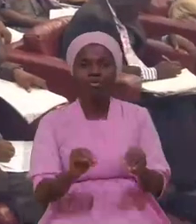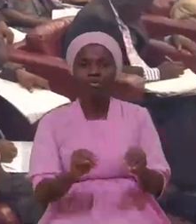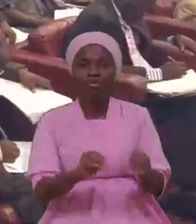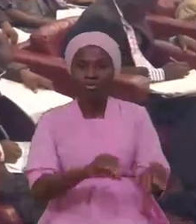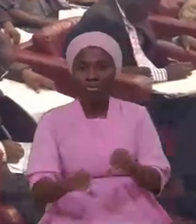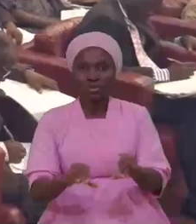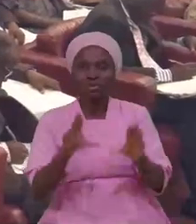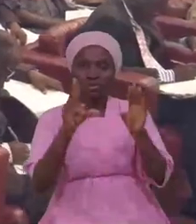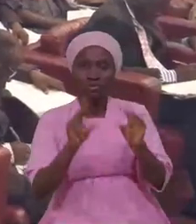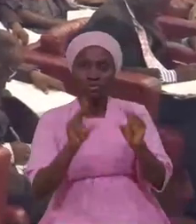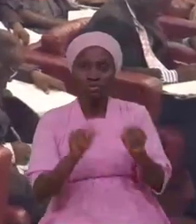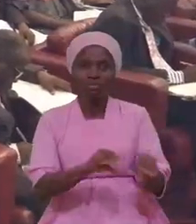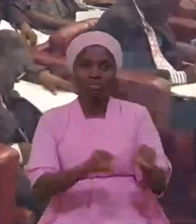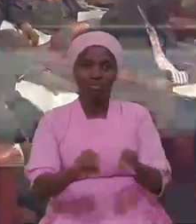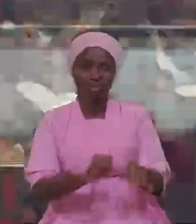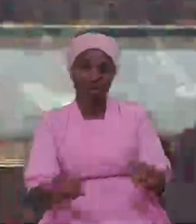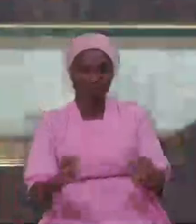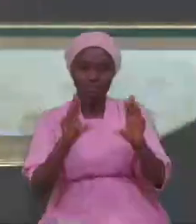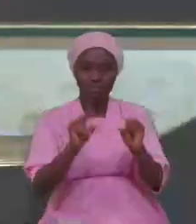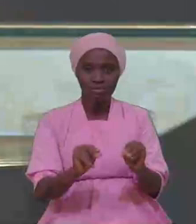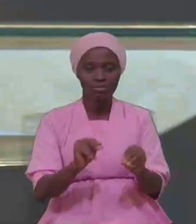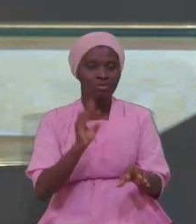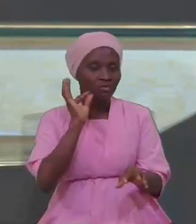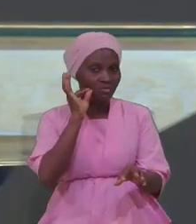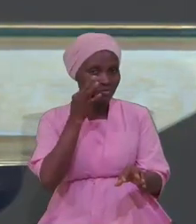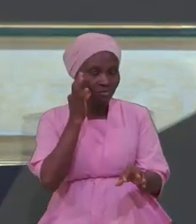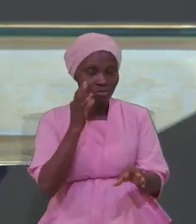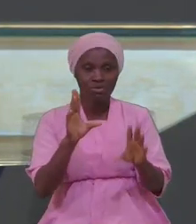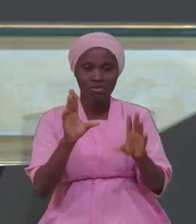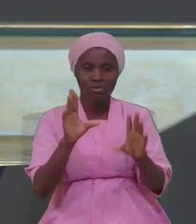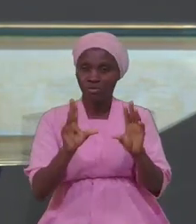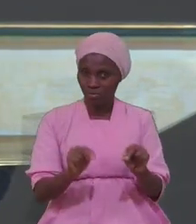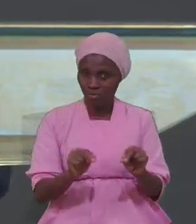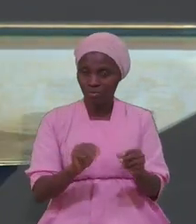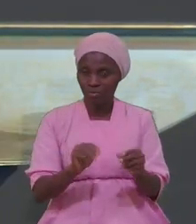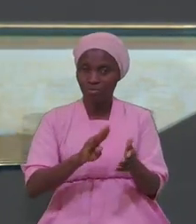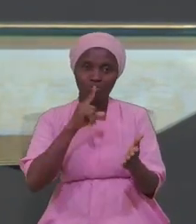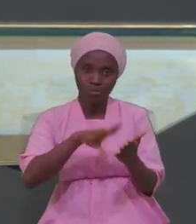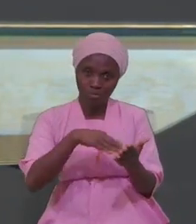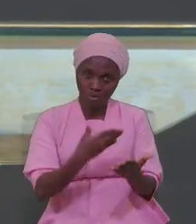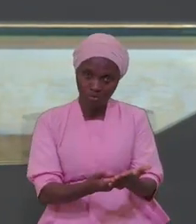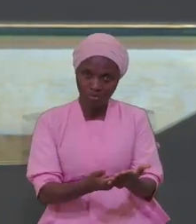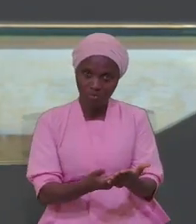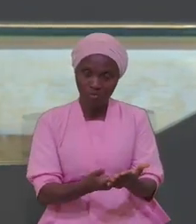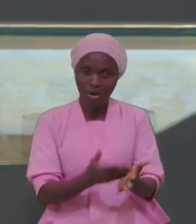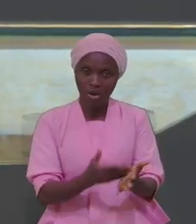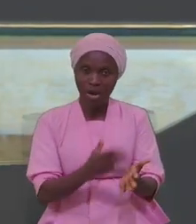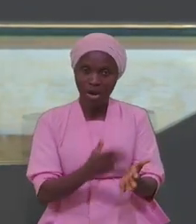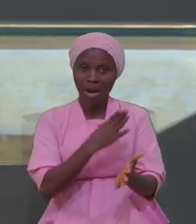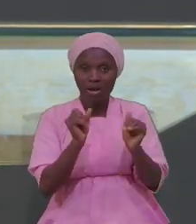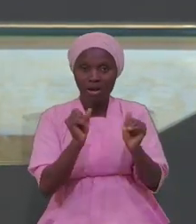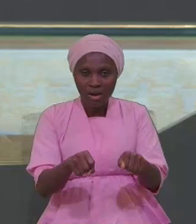la foi sans les œuvres, la foi sans les fruits, la foi sans les preuves, et cette foi,